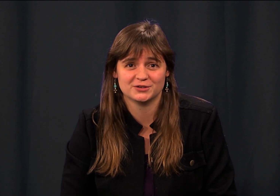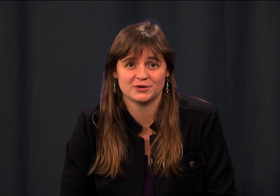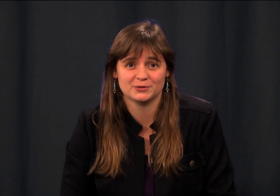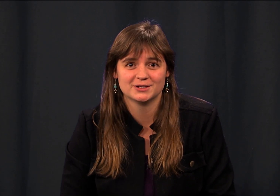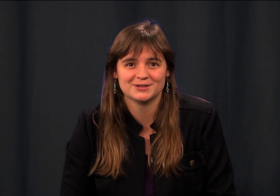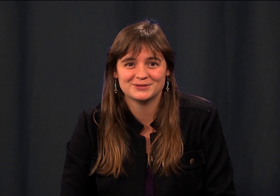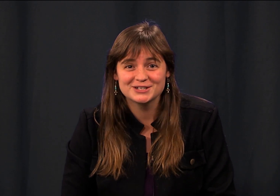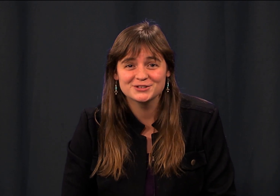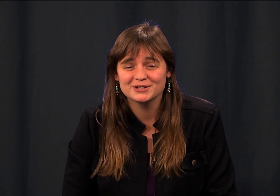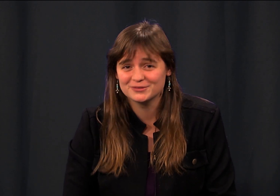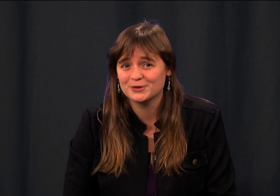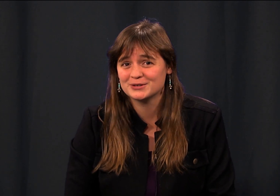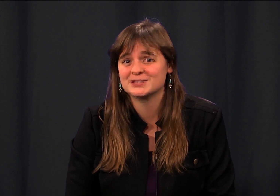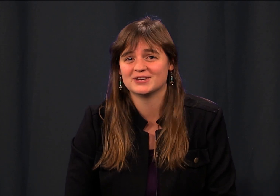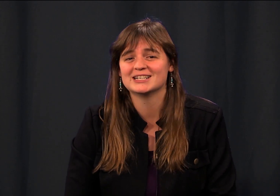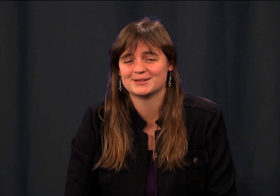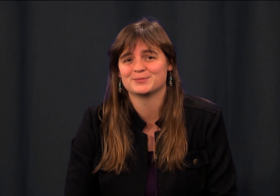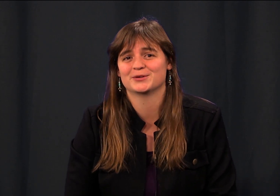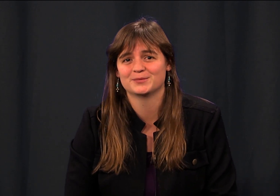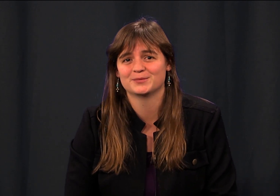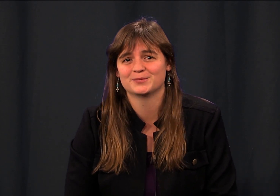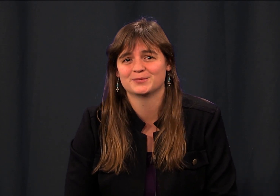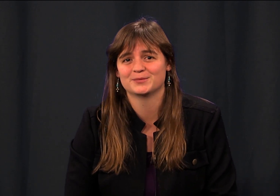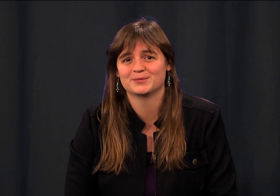électorales et le vote aux élections du Vermont.